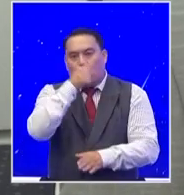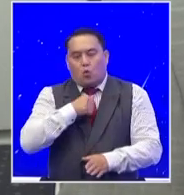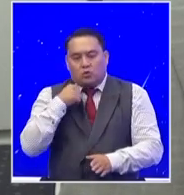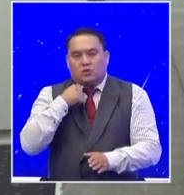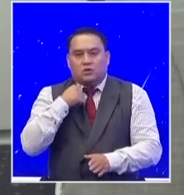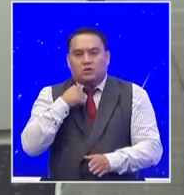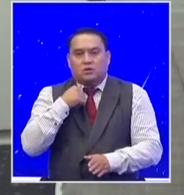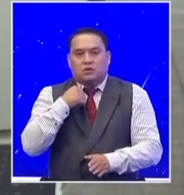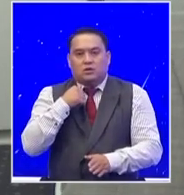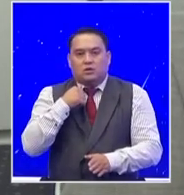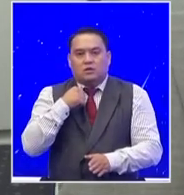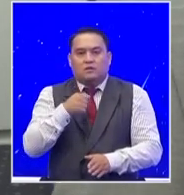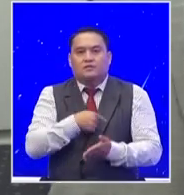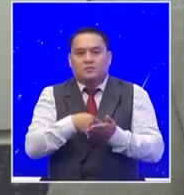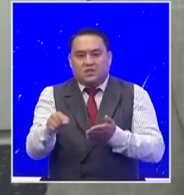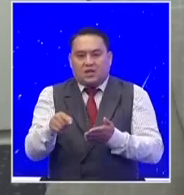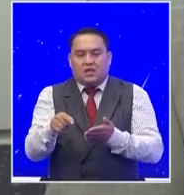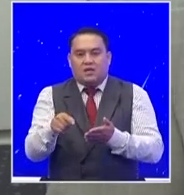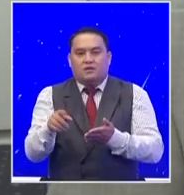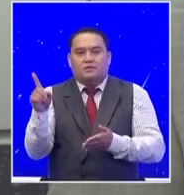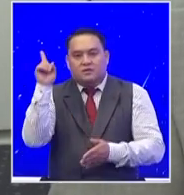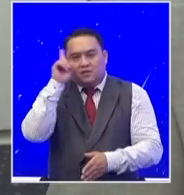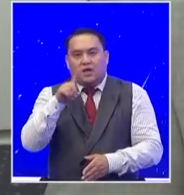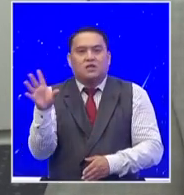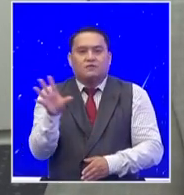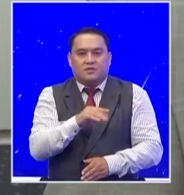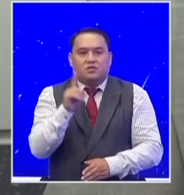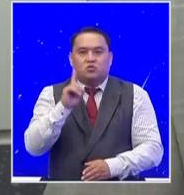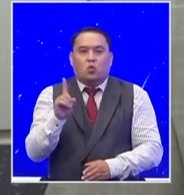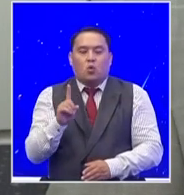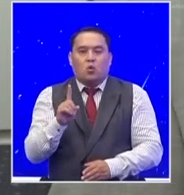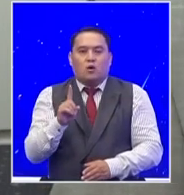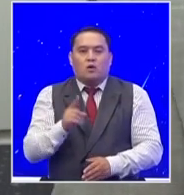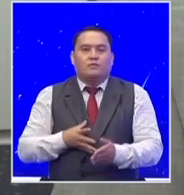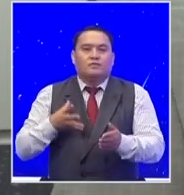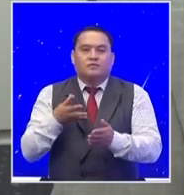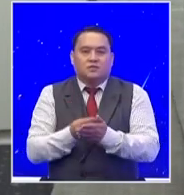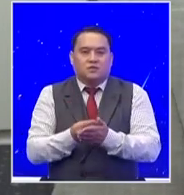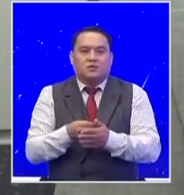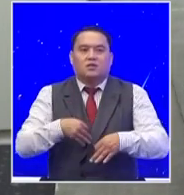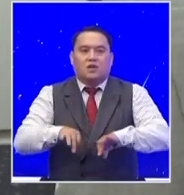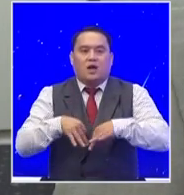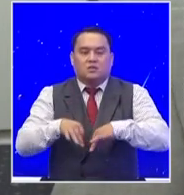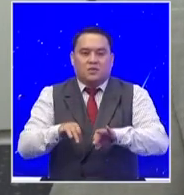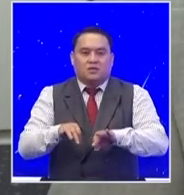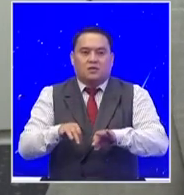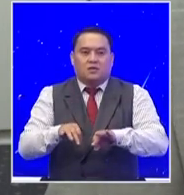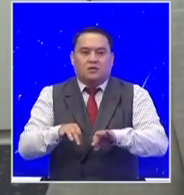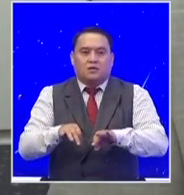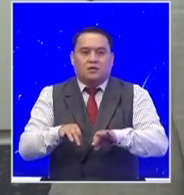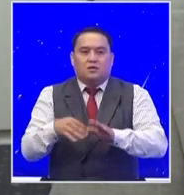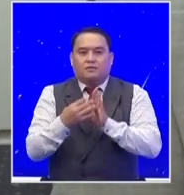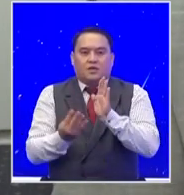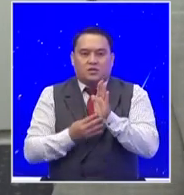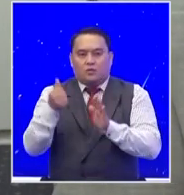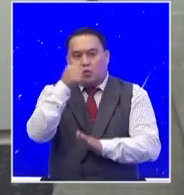включительно подлежат списанию. Вы все знаете, что сроки уплаты транспортного налога истекли за